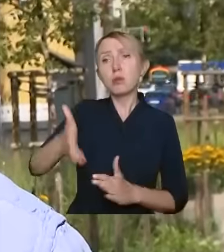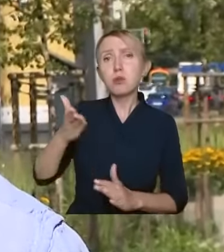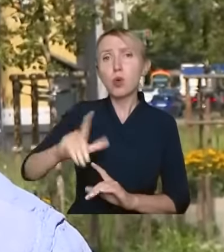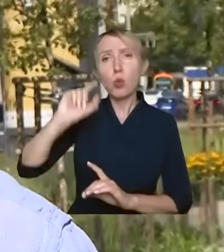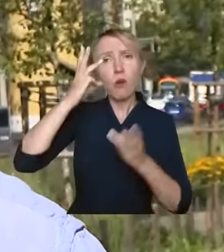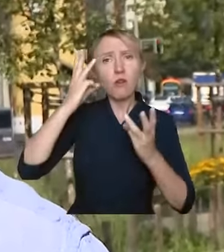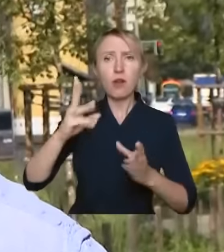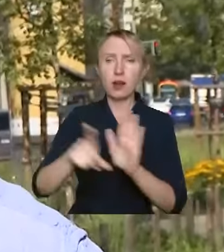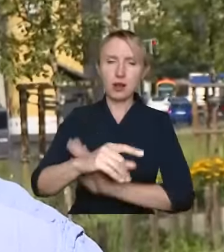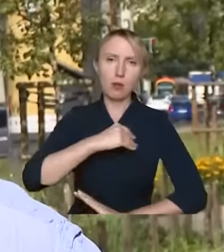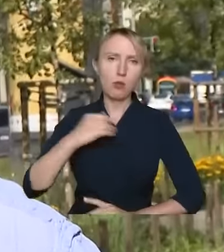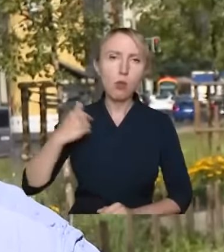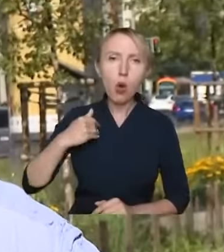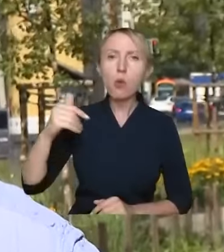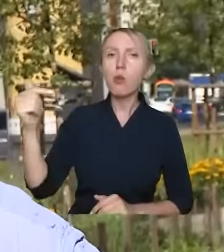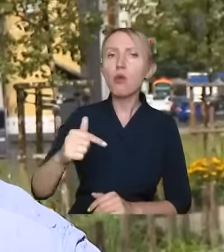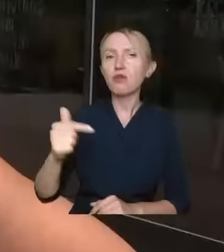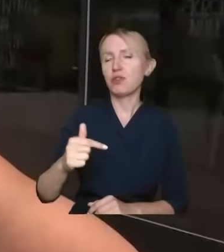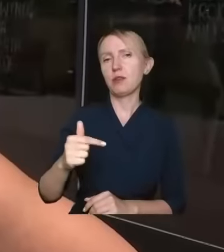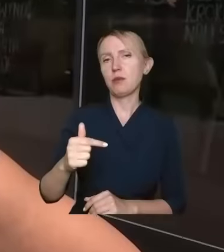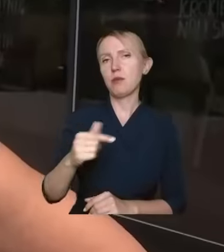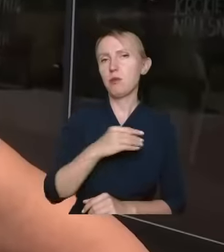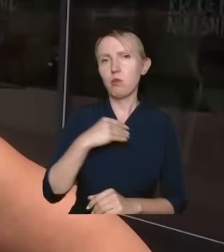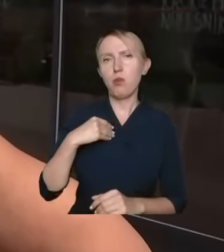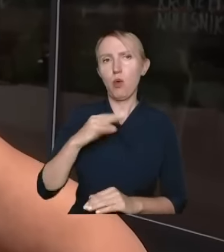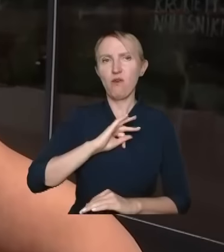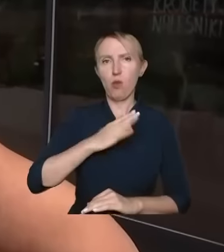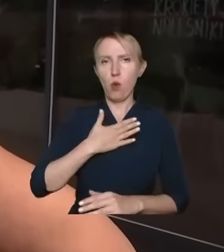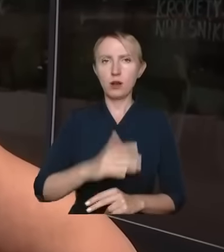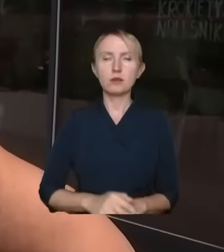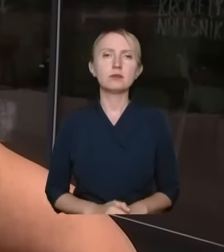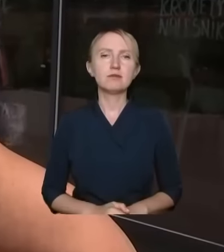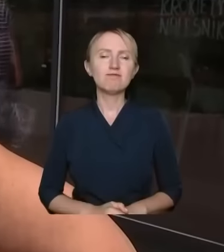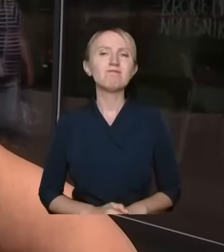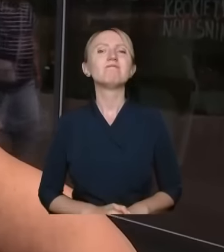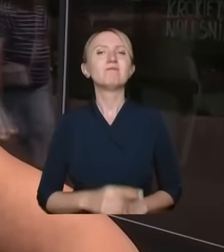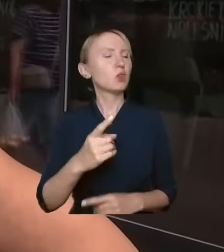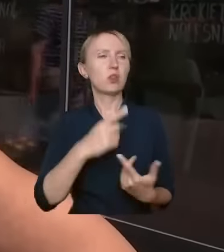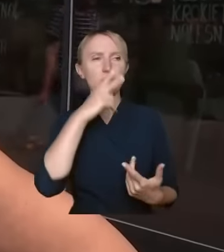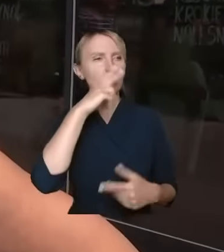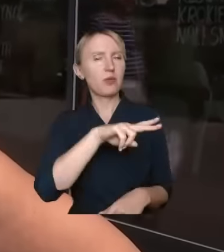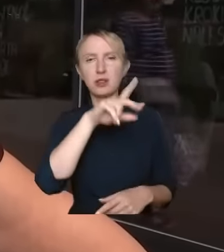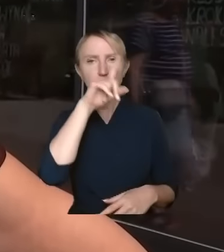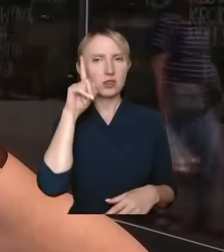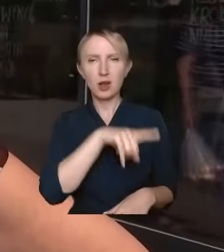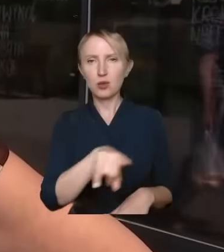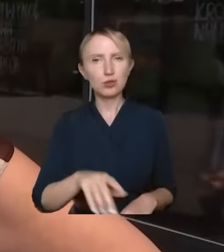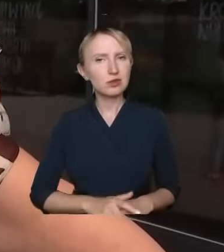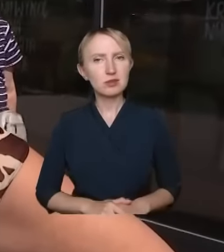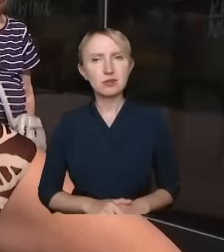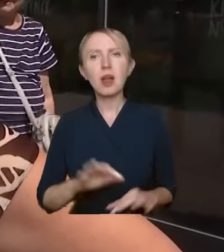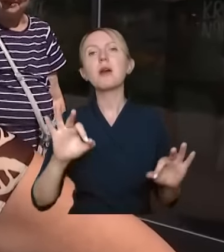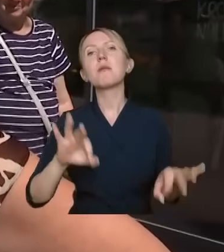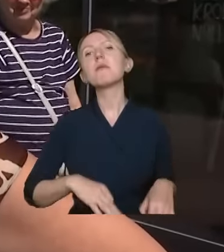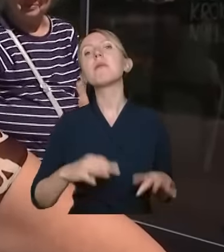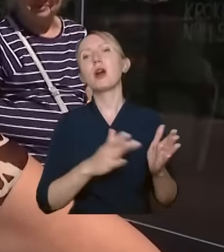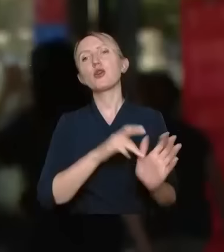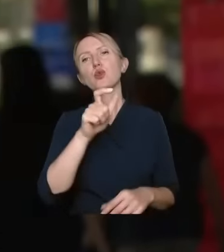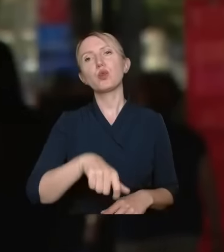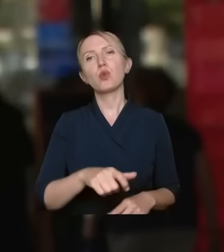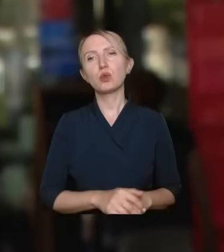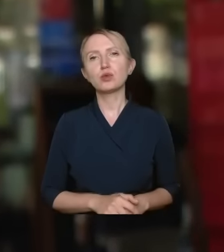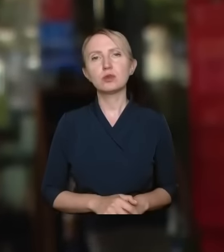znaczeniu powinien być jednak w polskich rękach. Nie liczy się pewnie z ludźmi za specjalnie. Pan Donald Tusk nie dba